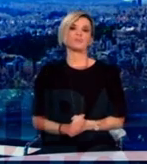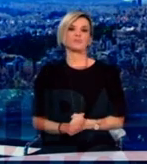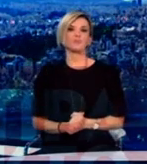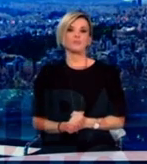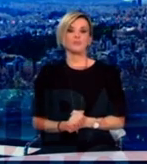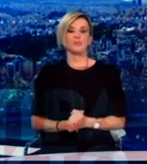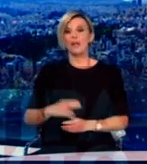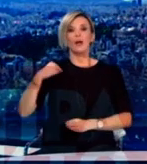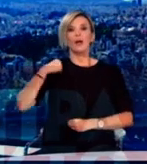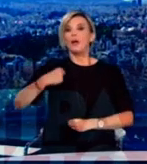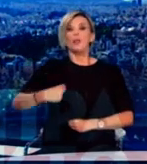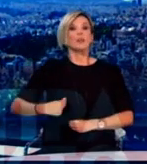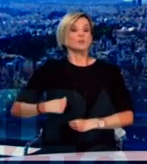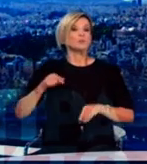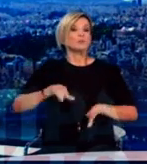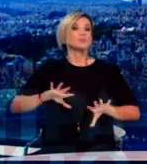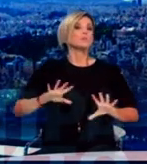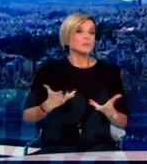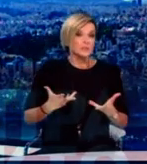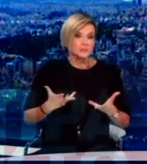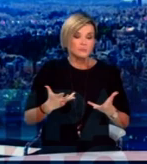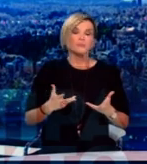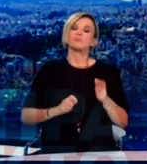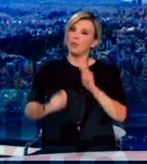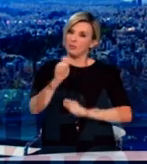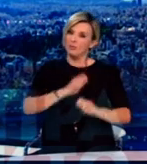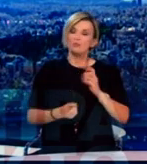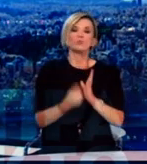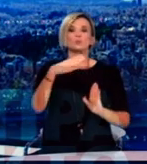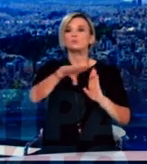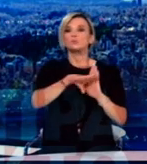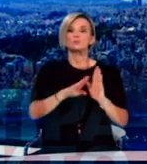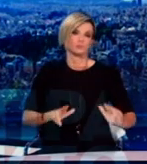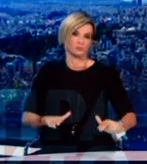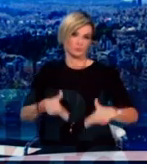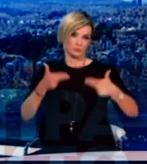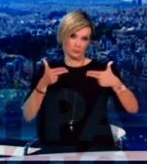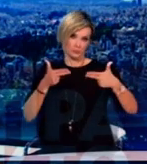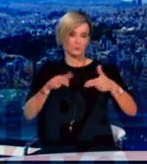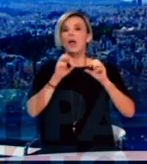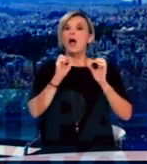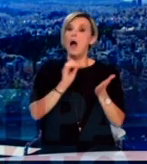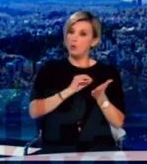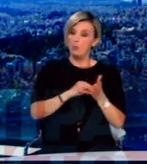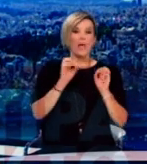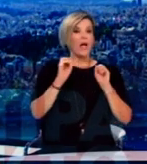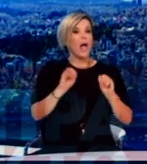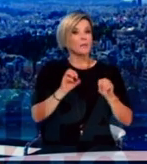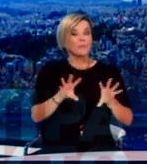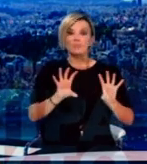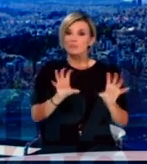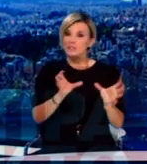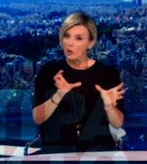θα λειτουργήσει εξ αποστάσεως με 2 αλληλένδετους τρόπους. Αφενός με την εκπαιδευτική τηλεόραση, αφετέρου με